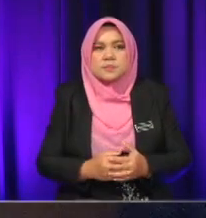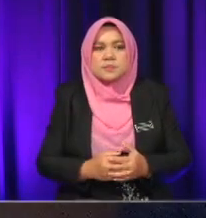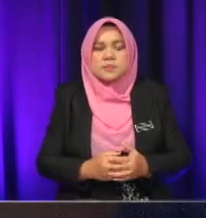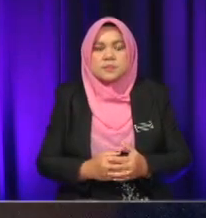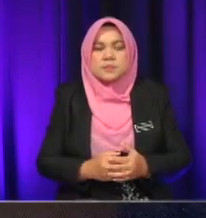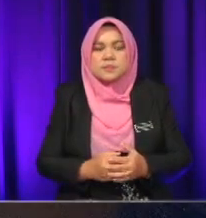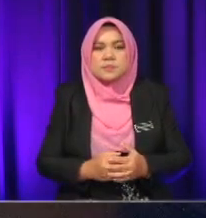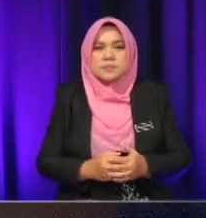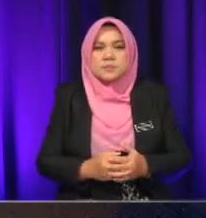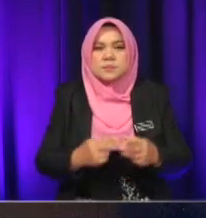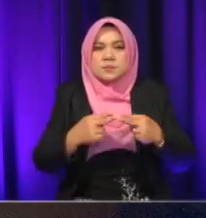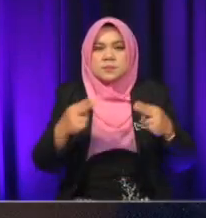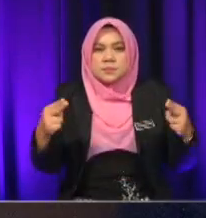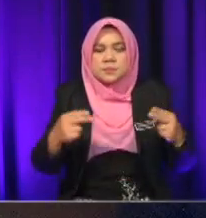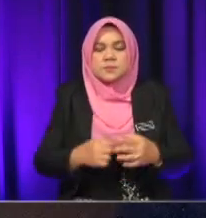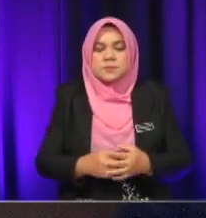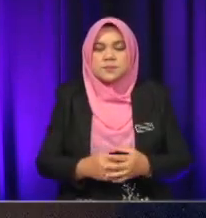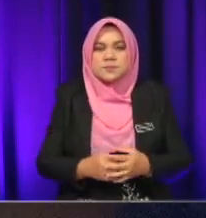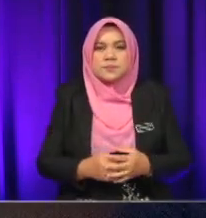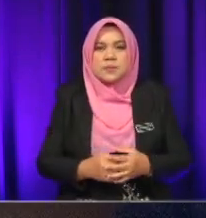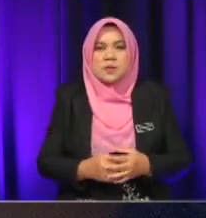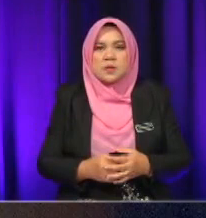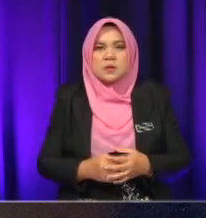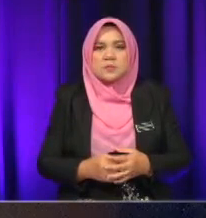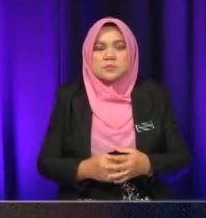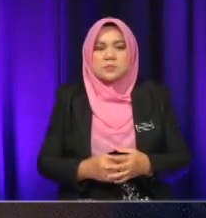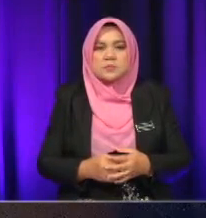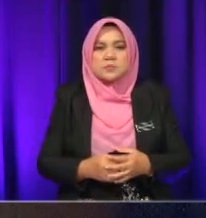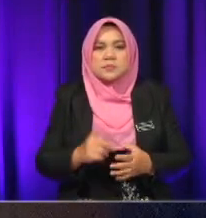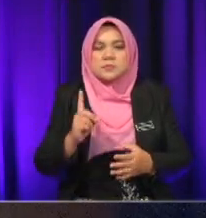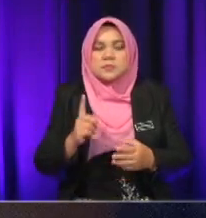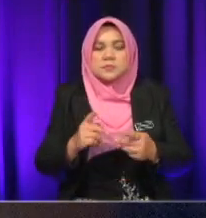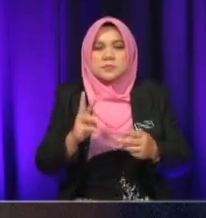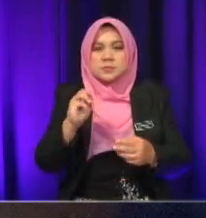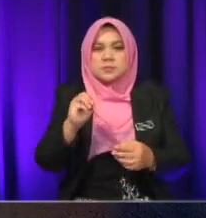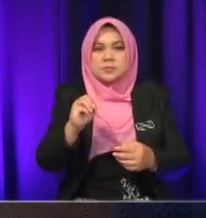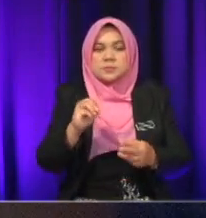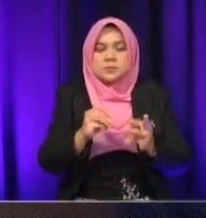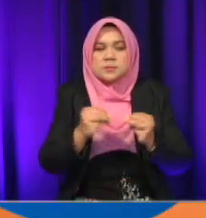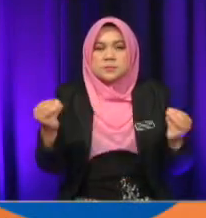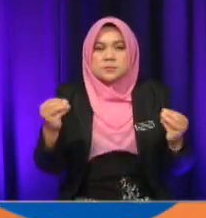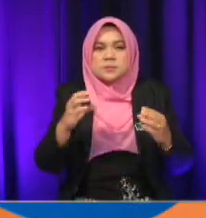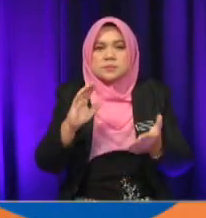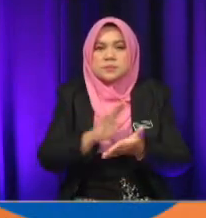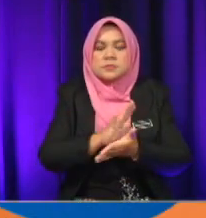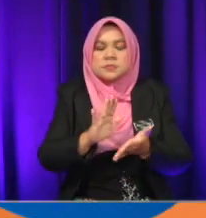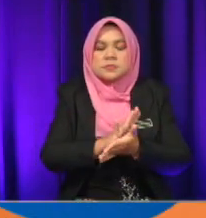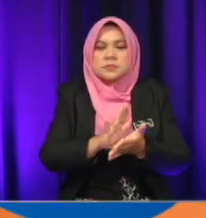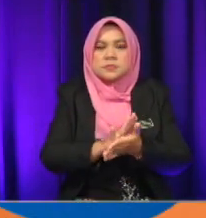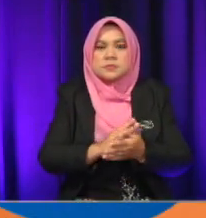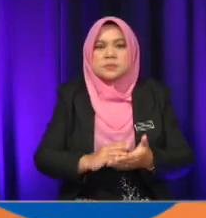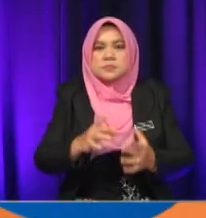saya. Huraian-huraiannya. Okey, kita tengok slide seterusnya. Di mana media cetak ini sering menjadi pilihan